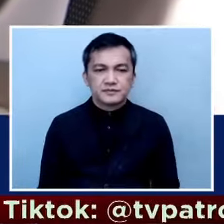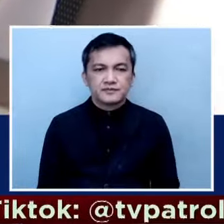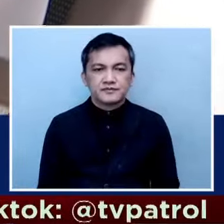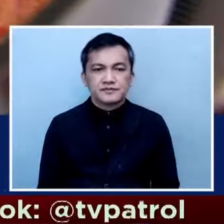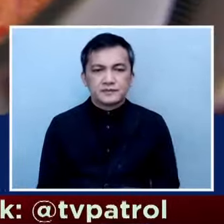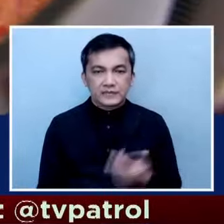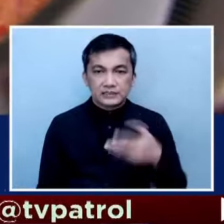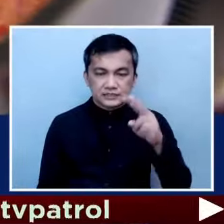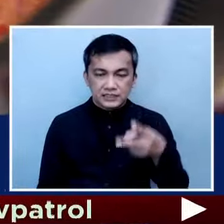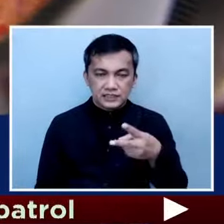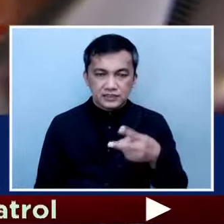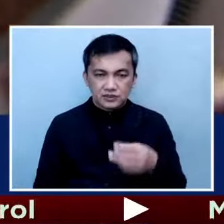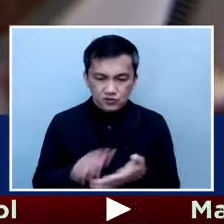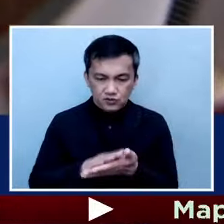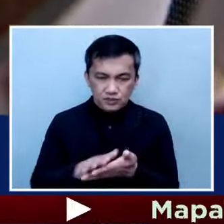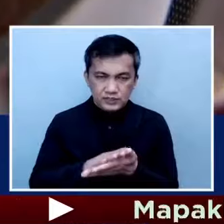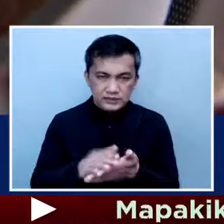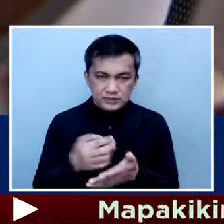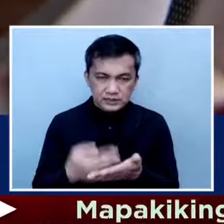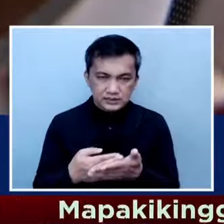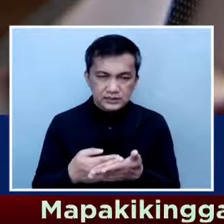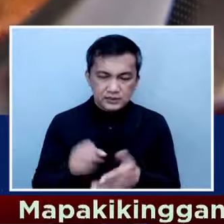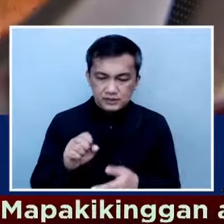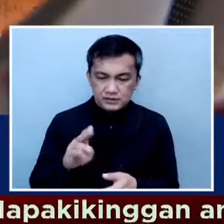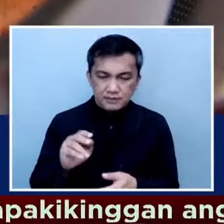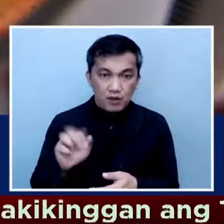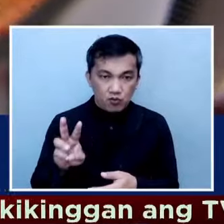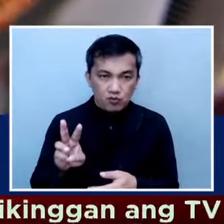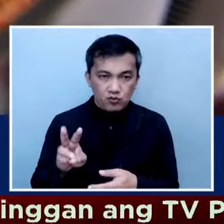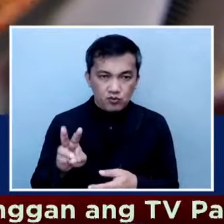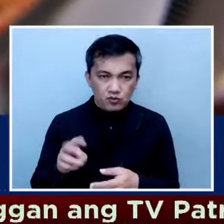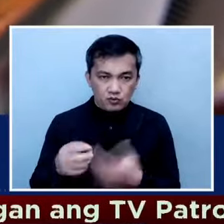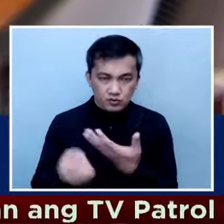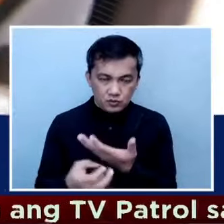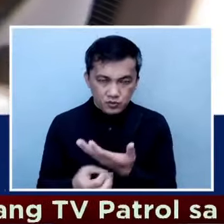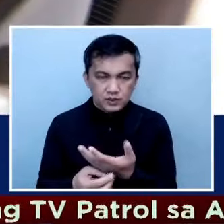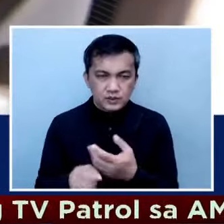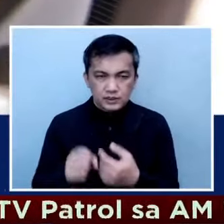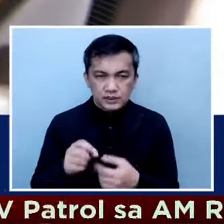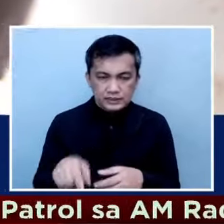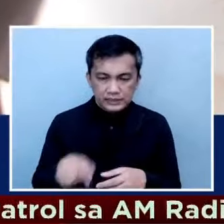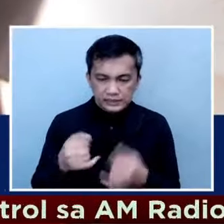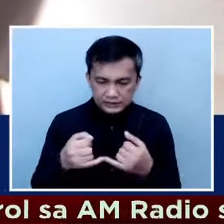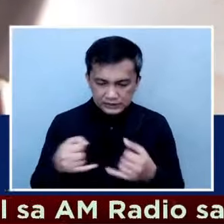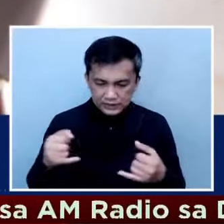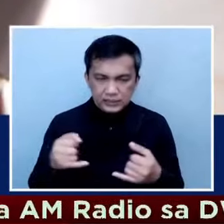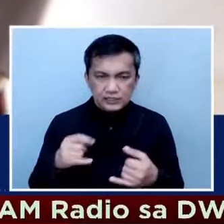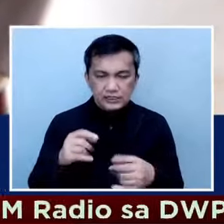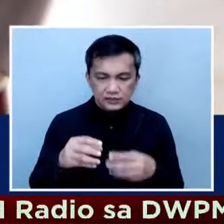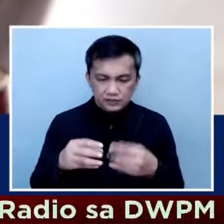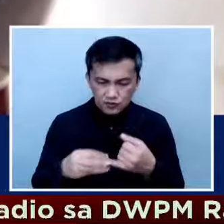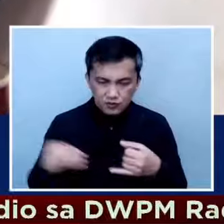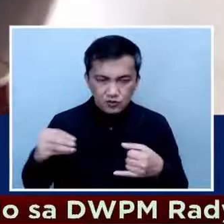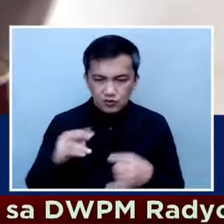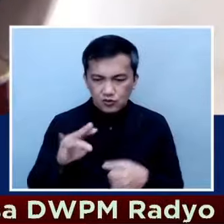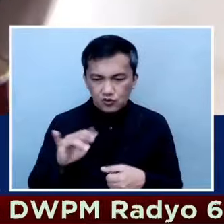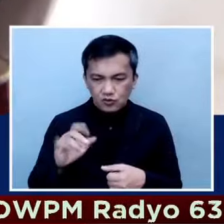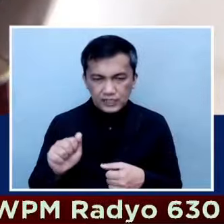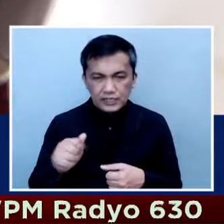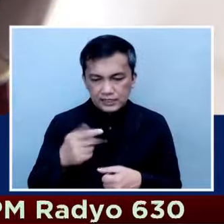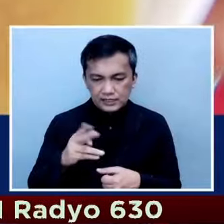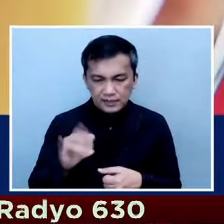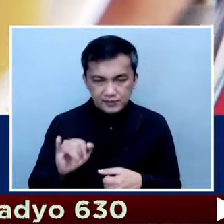pang sabaw. Kapag kumulo na ang sabaw, ilagay ang sitaw, talong, okra, gabi at labanos at